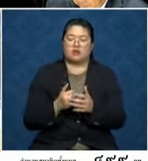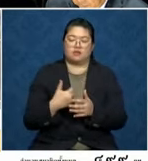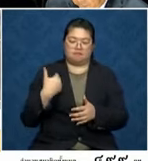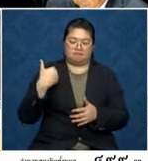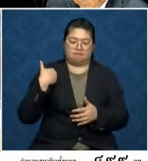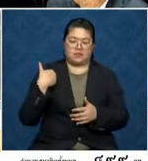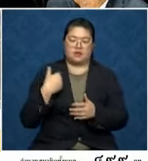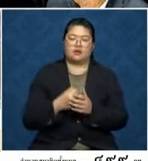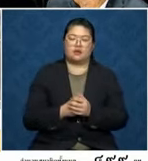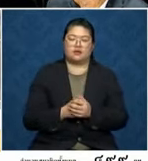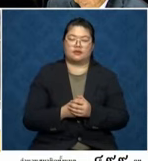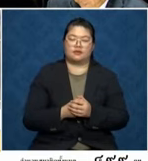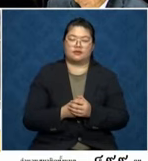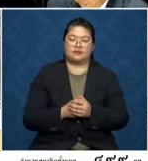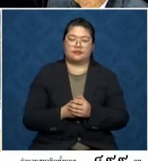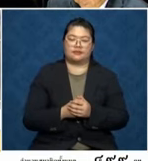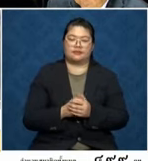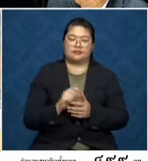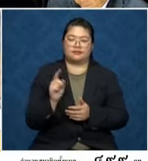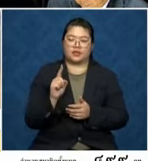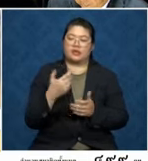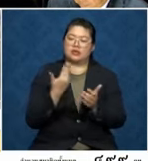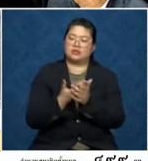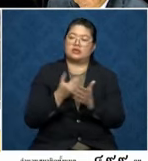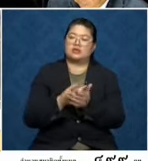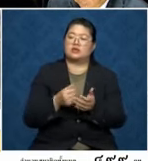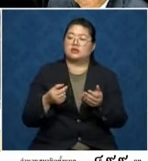จะกระทำโดยมีหลักประกันก็